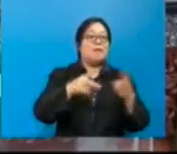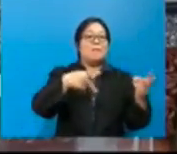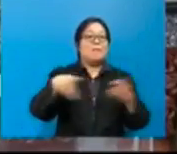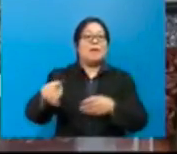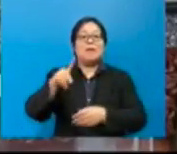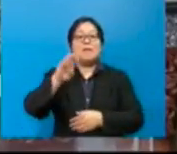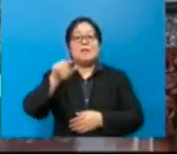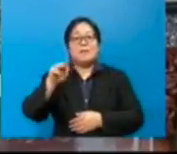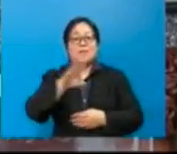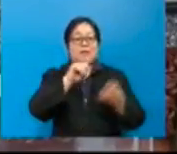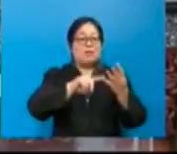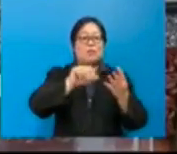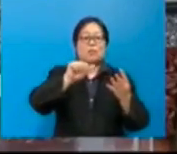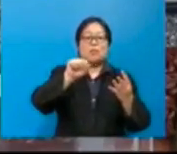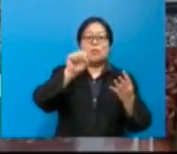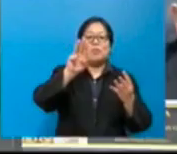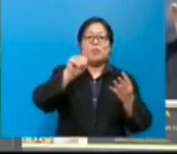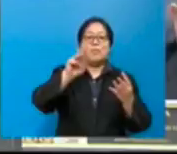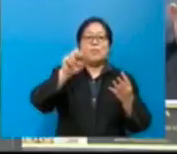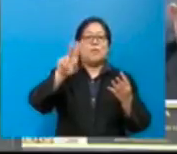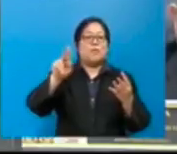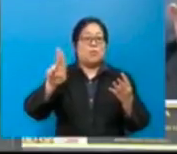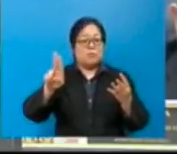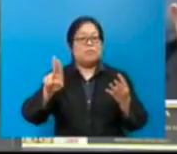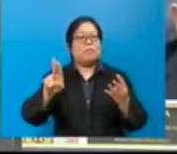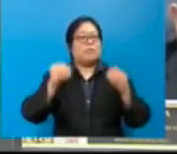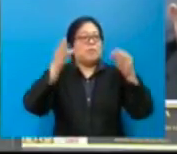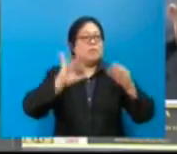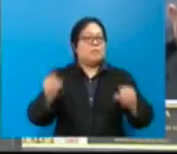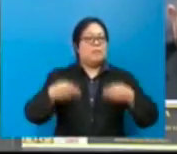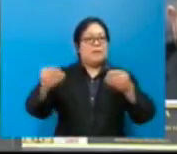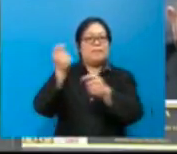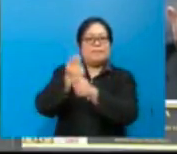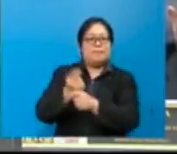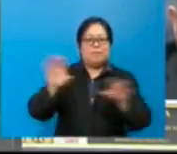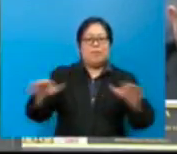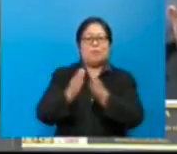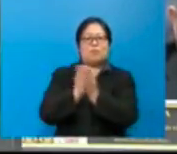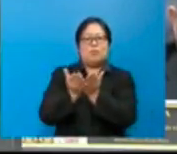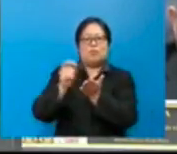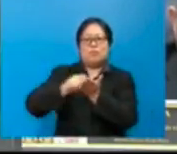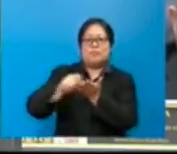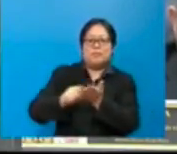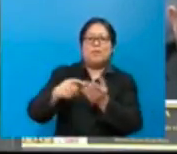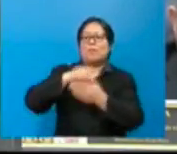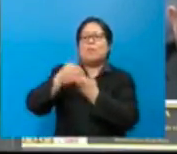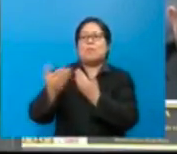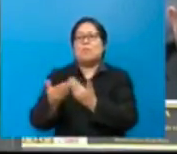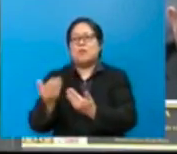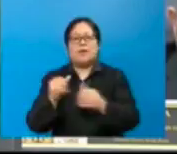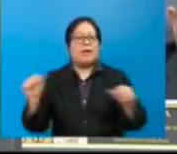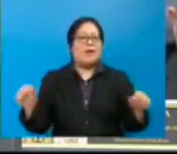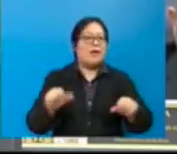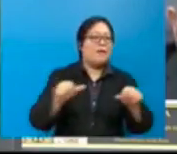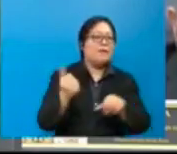serta sumberku. Guru juga boleh memberi tugasan untuk murid membuat buku skrip, projek mudah, aktiviti